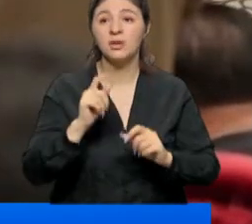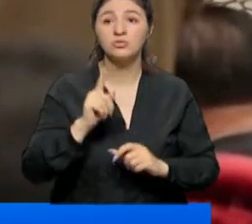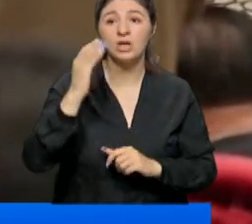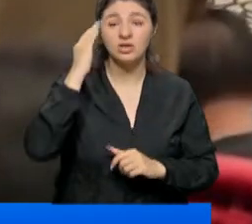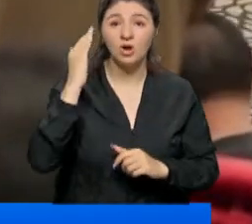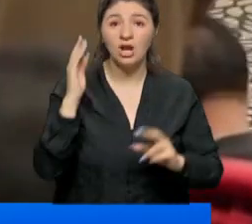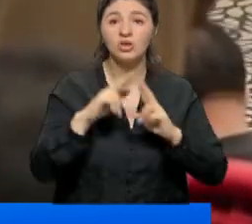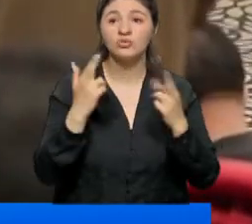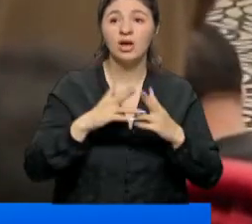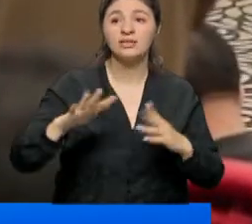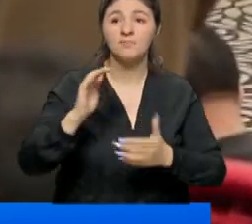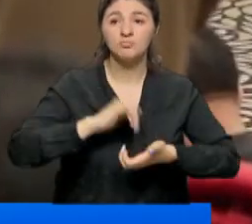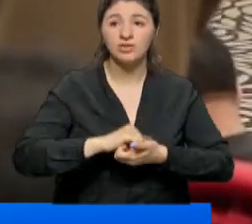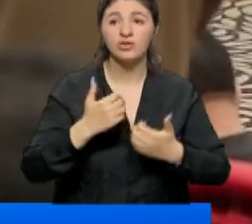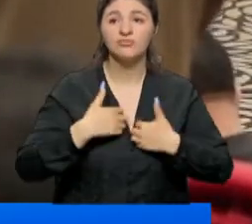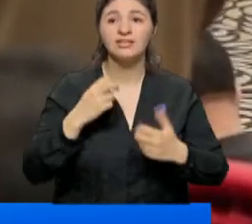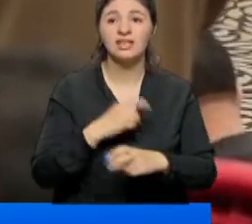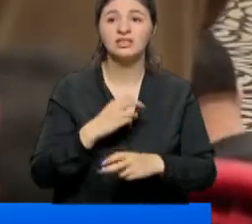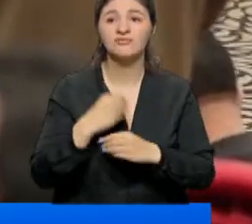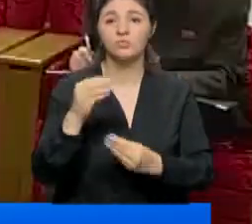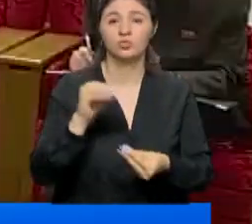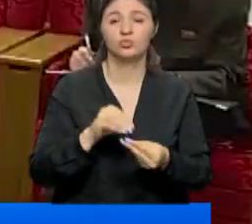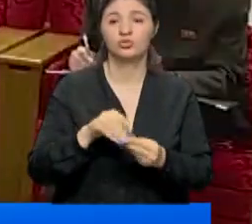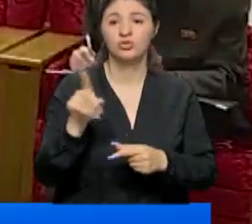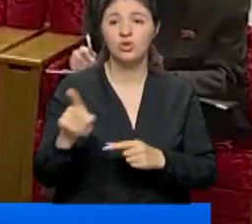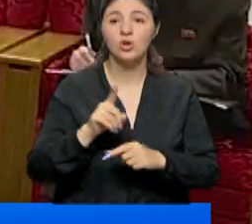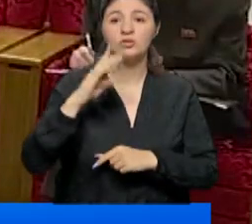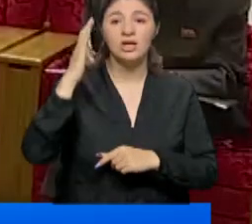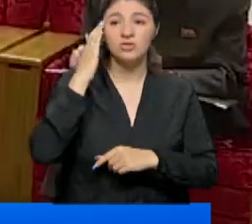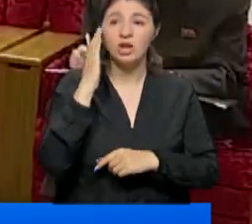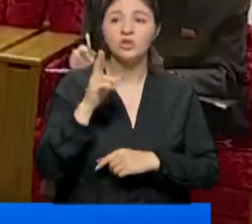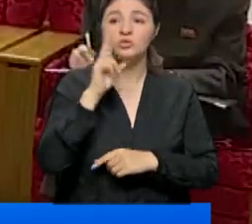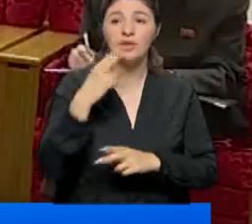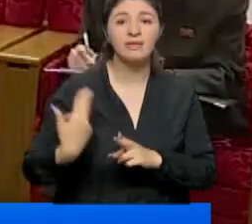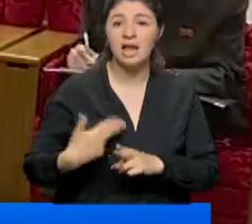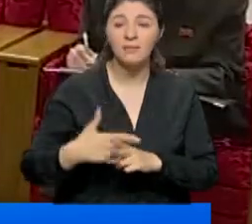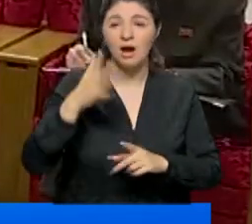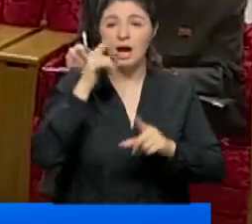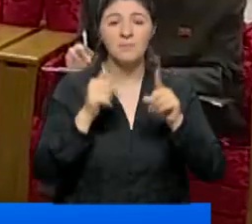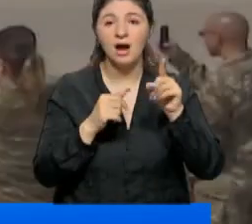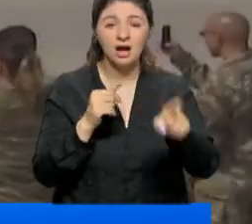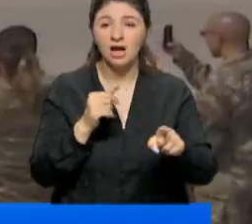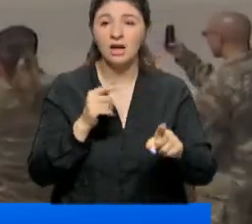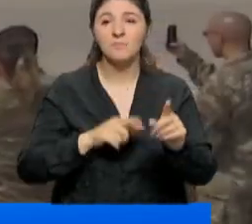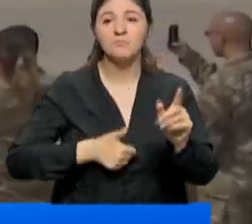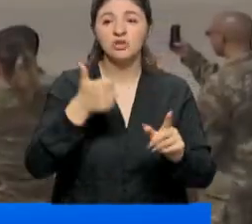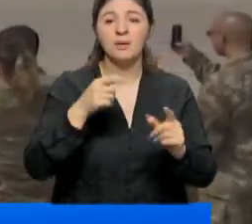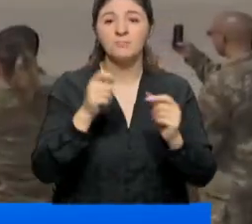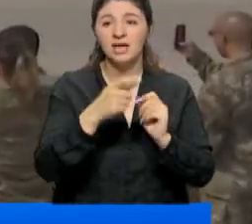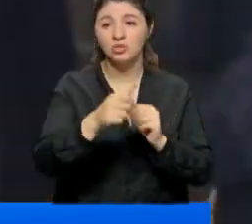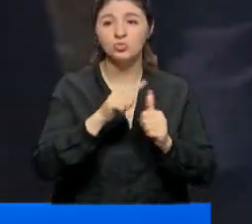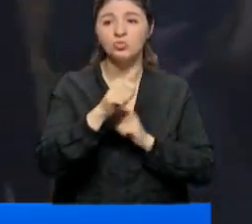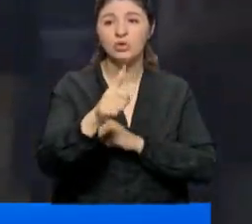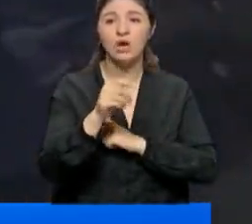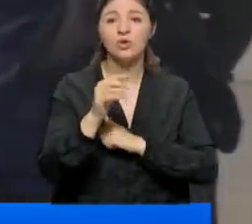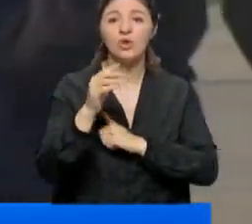Kuzey Kore küresel barış ve güvenliği tehdit etmekle suçlanıyor Kuzey Kore son füze denemesini Amerika Birleşik Devletleri başkanı baydın